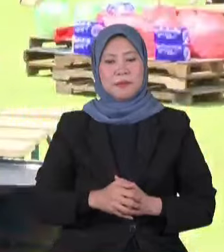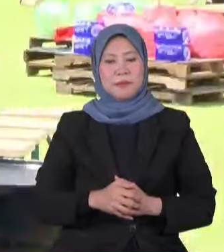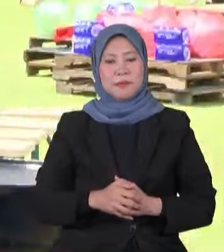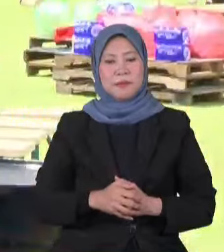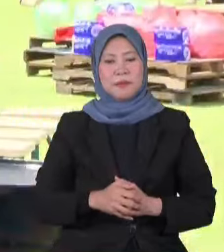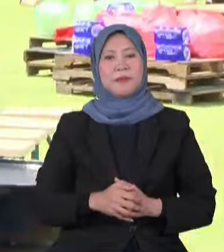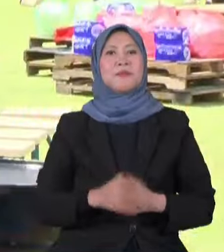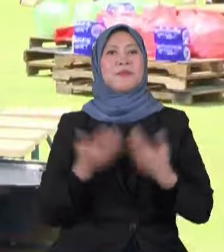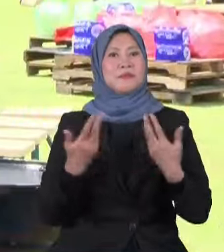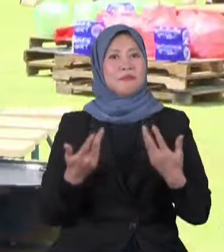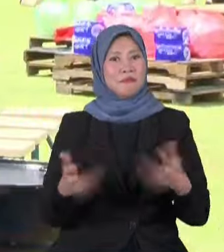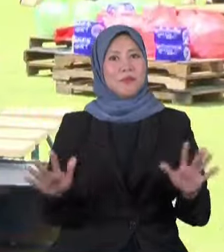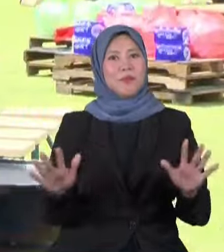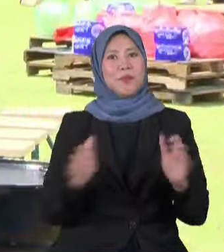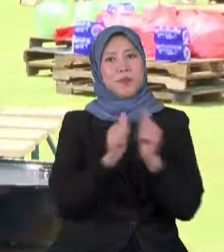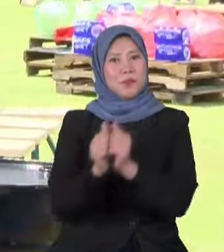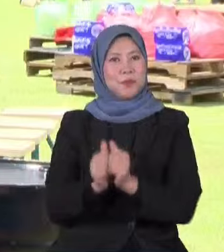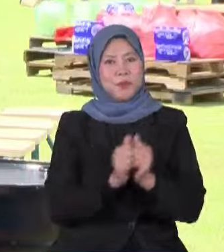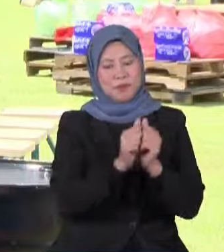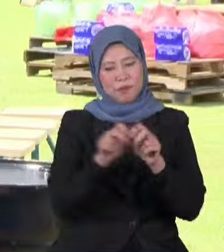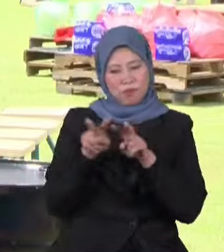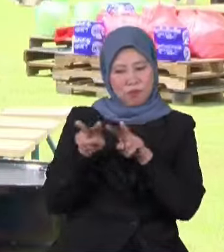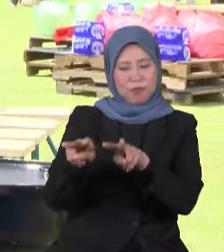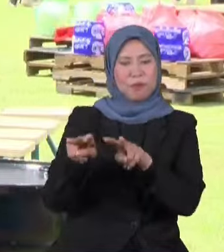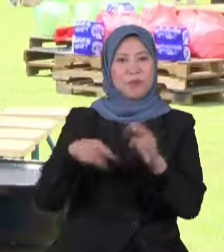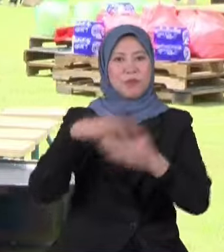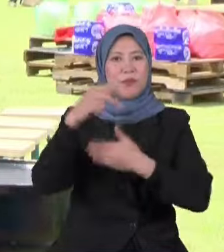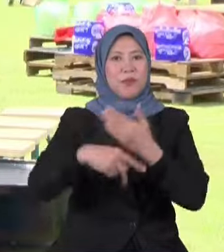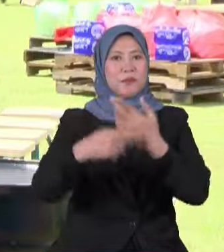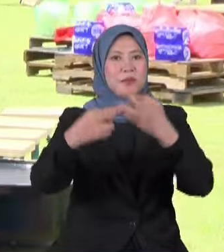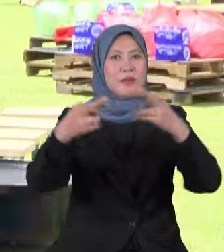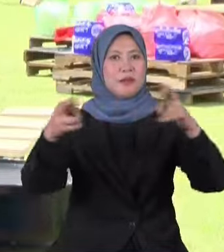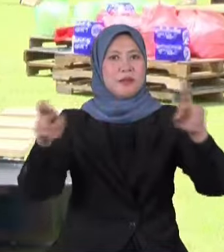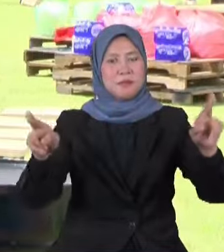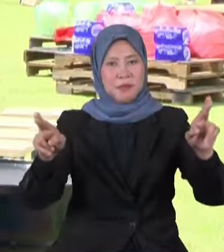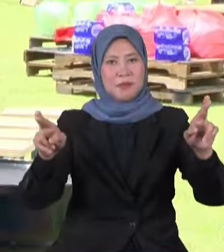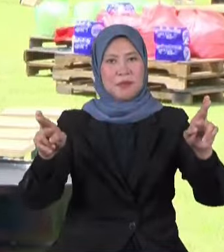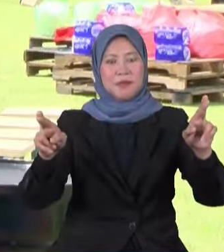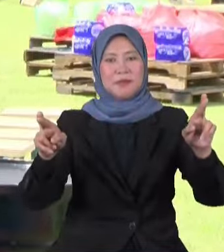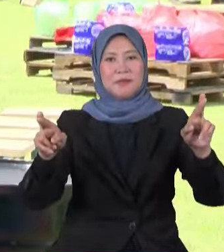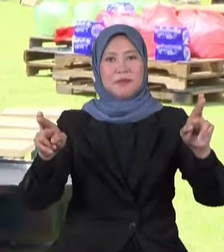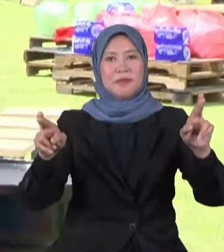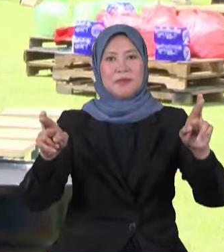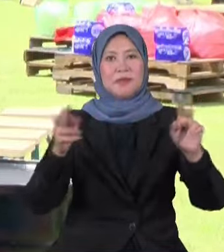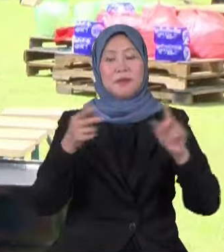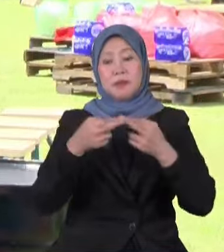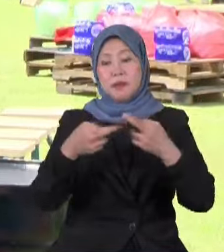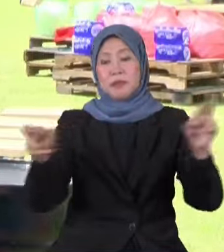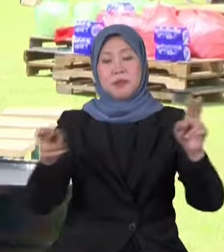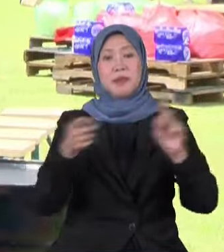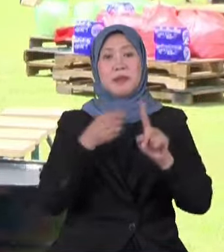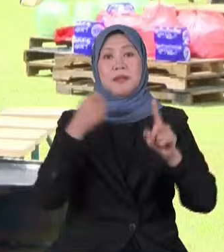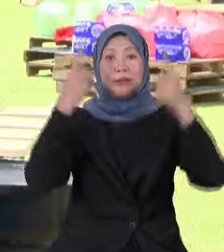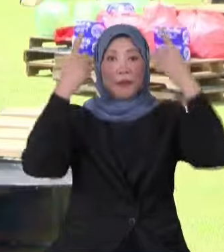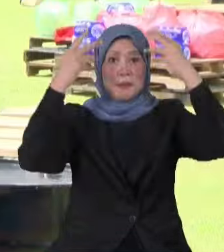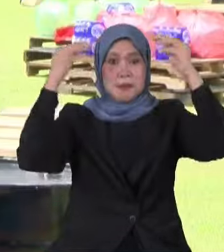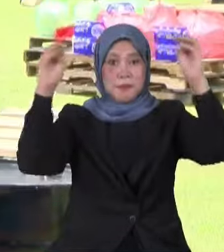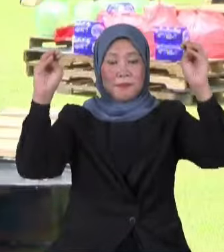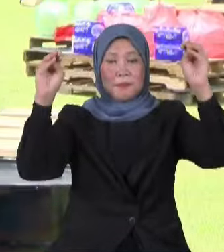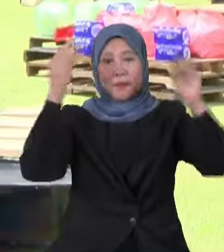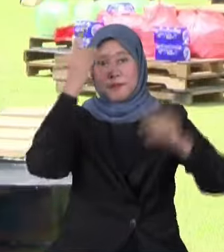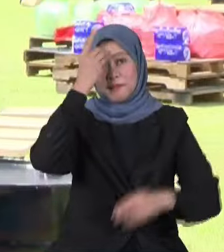Itu dia, kita telah pun sama-sama menyaksikan acara perasmian yang telah disempurnakan oleh Yang Amat Berhormat Perdana Menteri